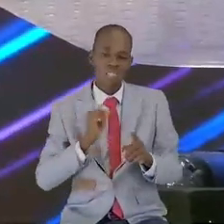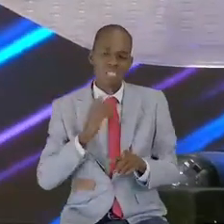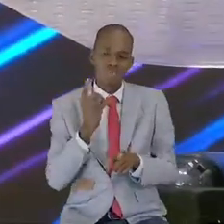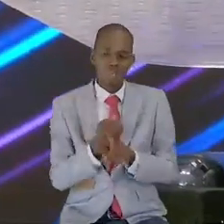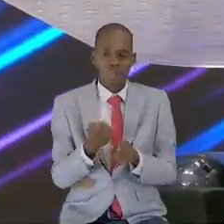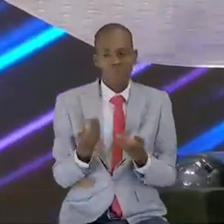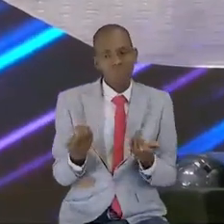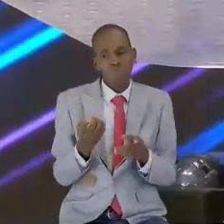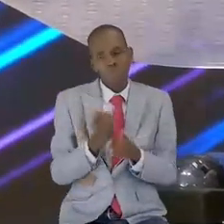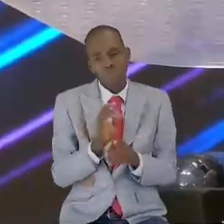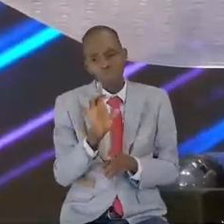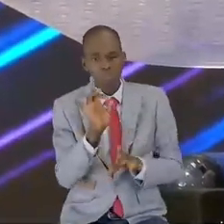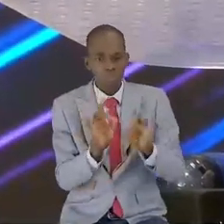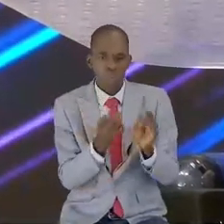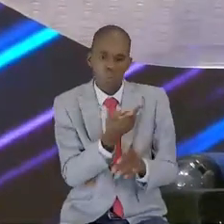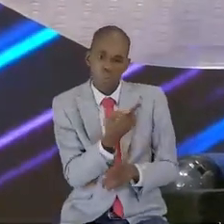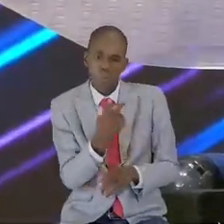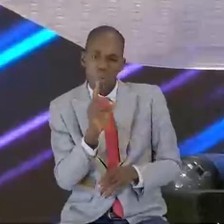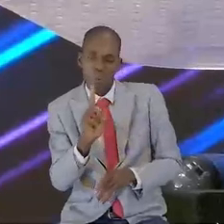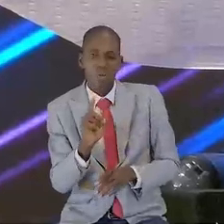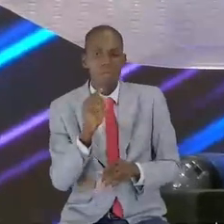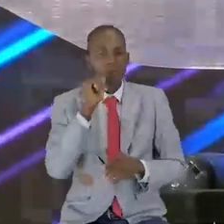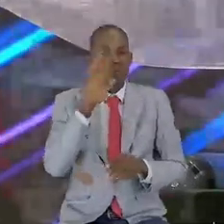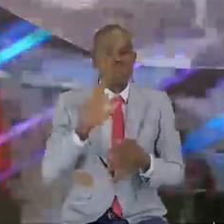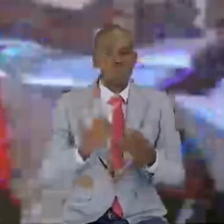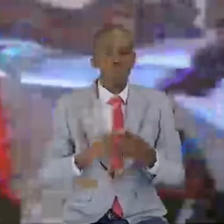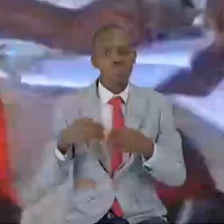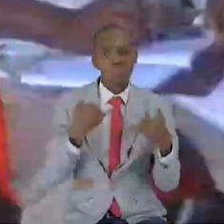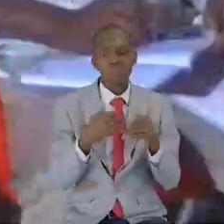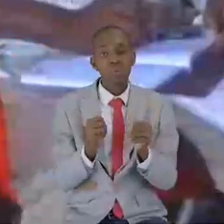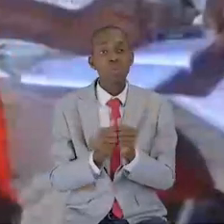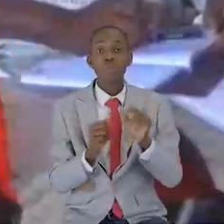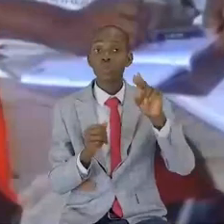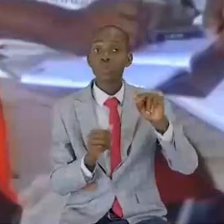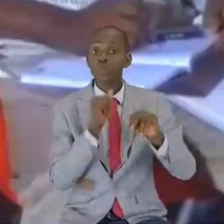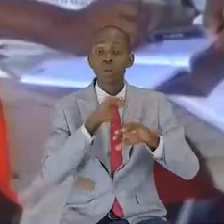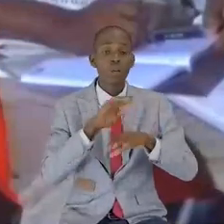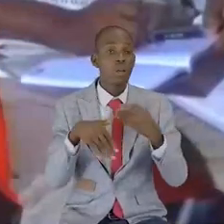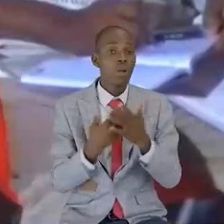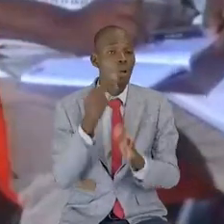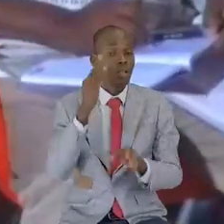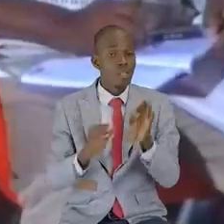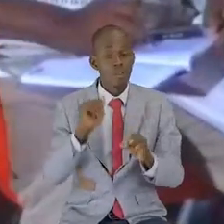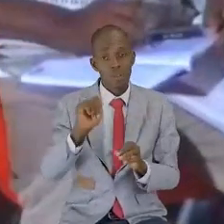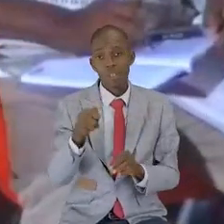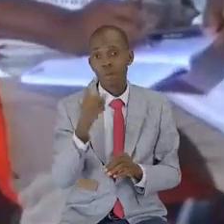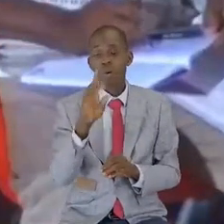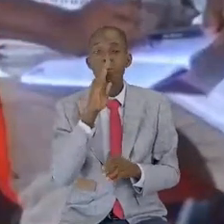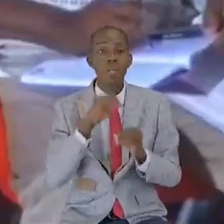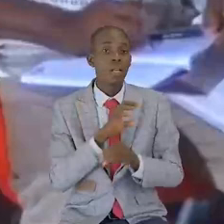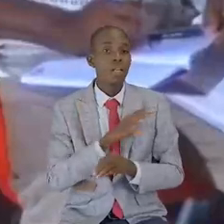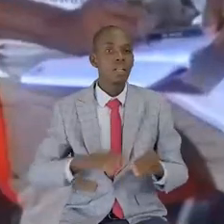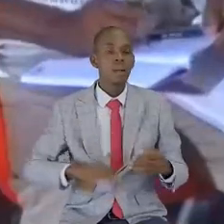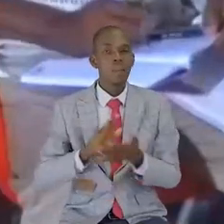maintenant, je suis une nouvelle créature en formation. Non, pas du tout. Si quelqu'un est en Christ, il est une nouvelle créature. Les choses anciennes